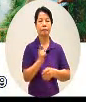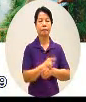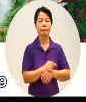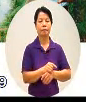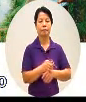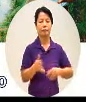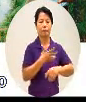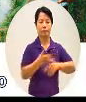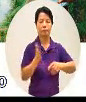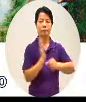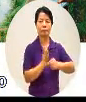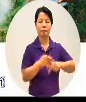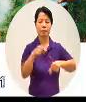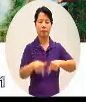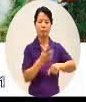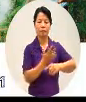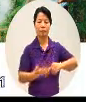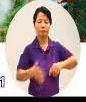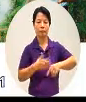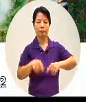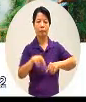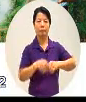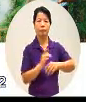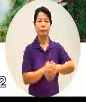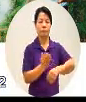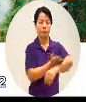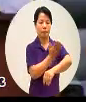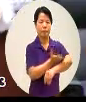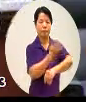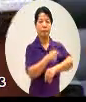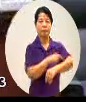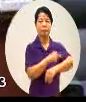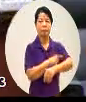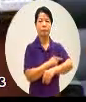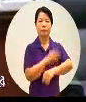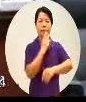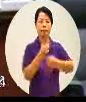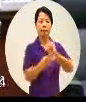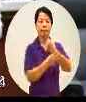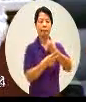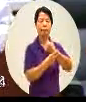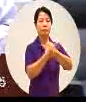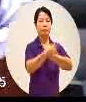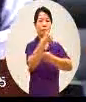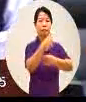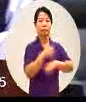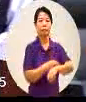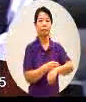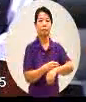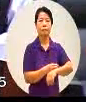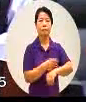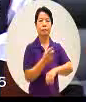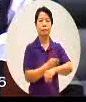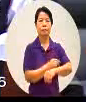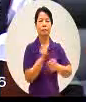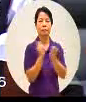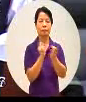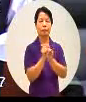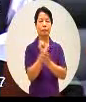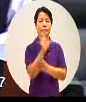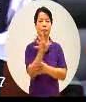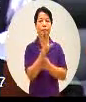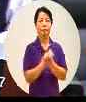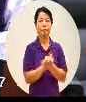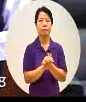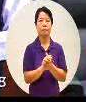游，然后它的上游，站在这边的这一个是一个里长哦。来，那个是不是有一个简短的影片，请播